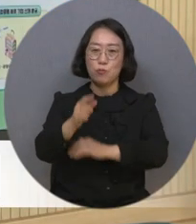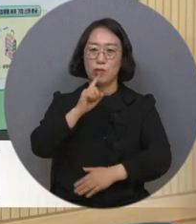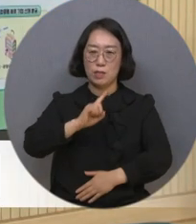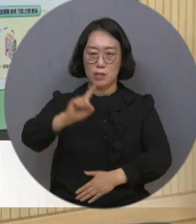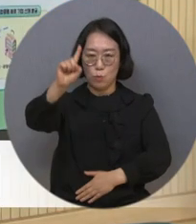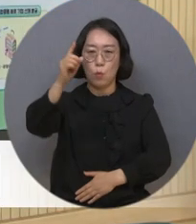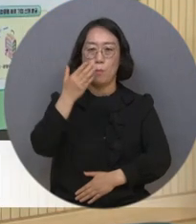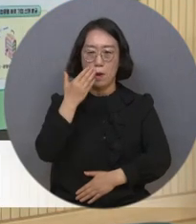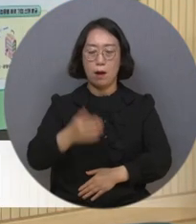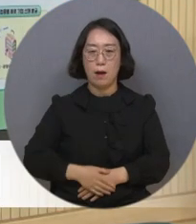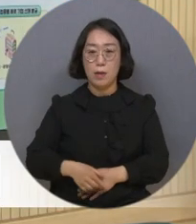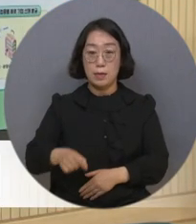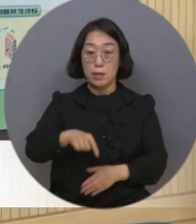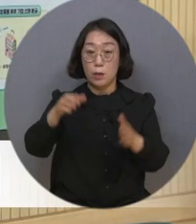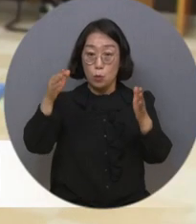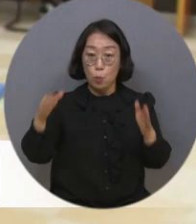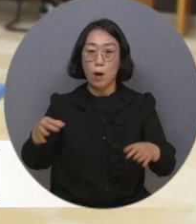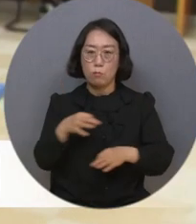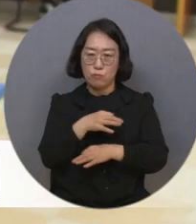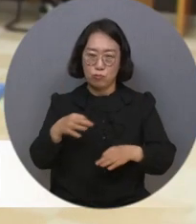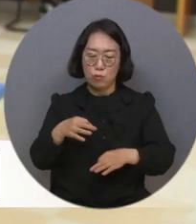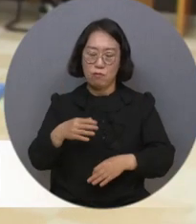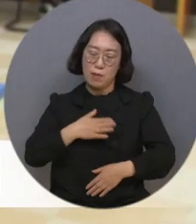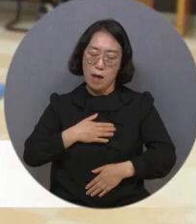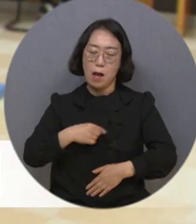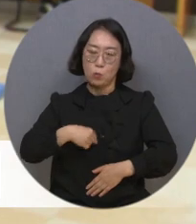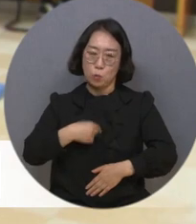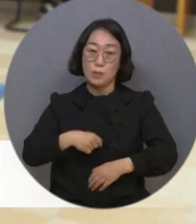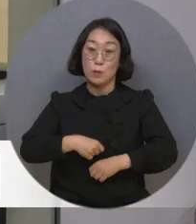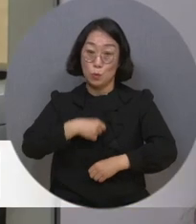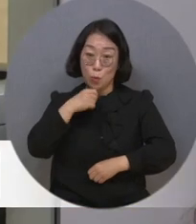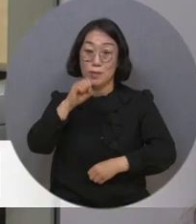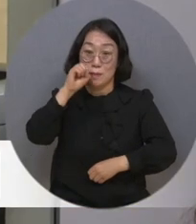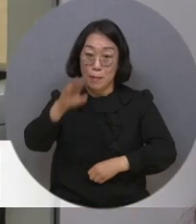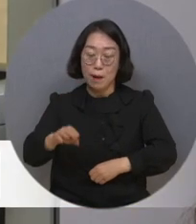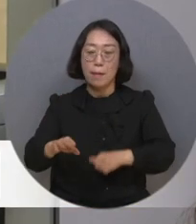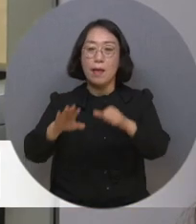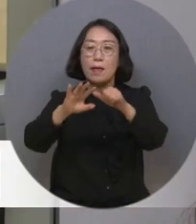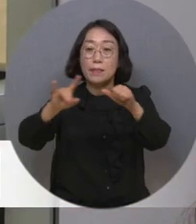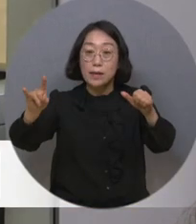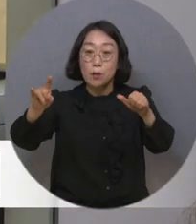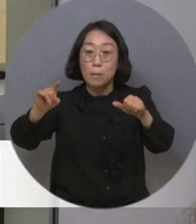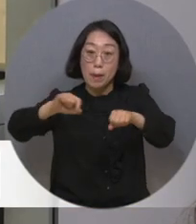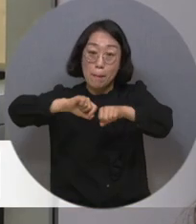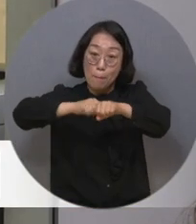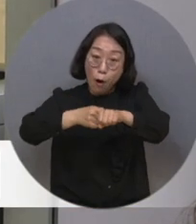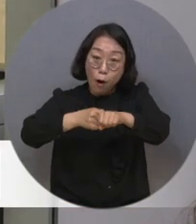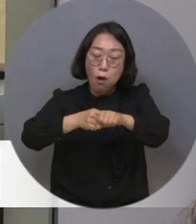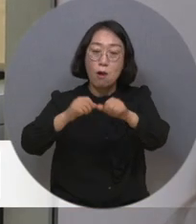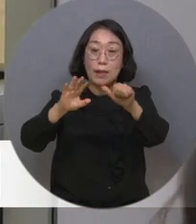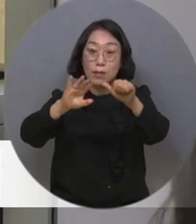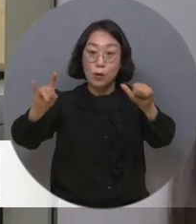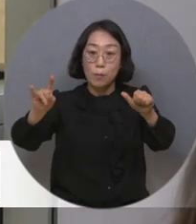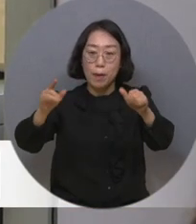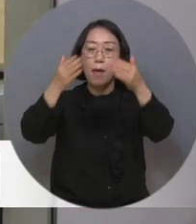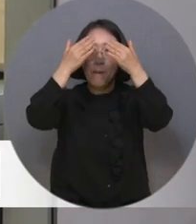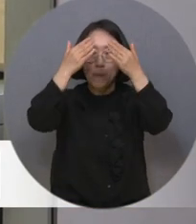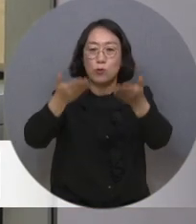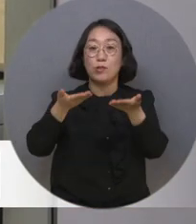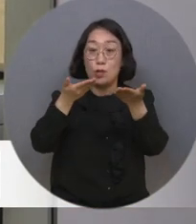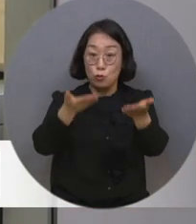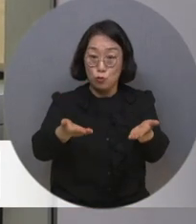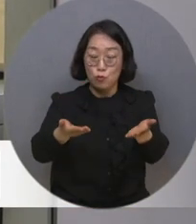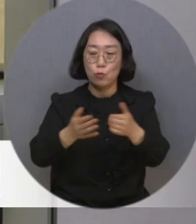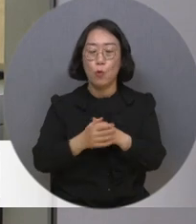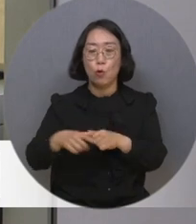있습니다. 이 기간에 부정수급을 자진신고하면 최대 5배의 추가 징수를 면제받을 수 있으며 범죄가